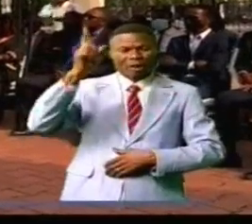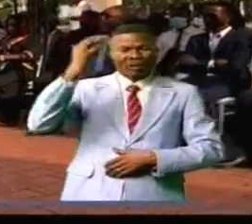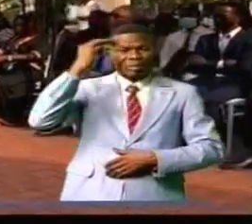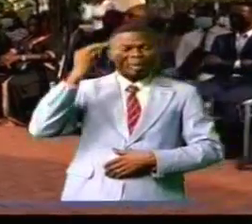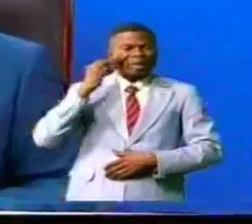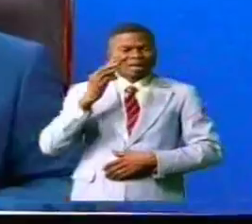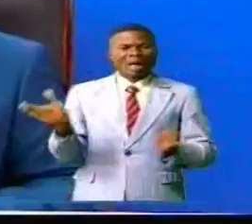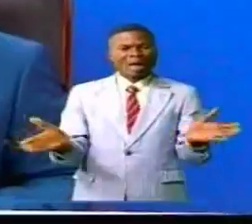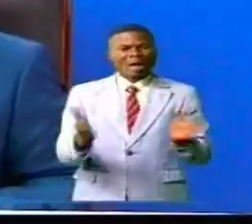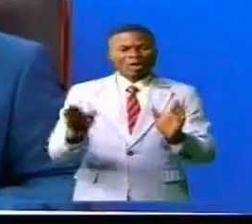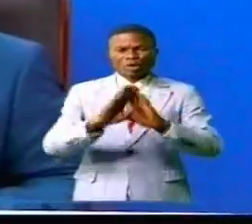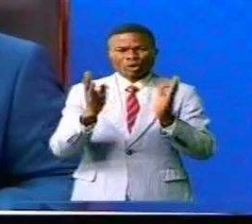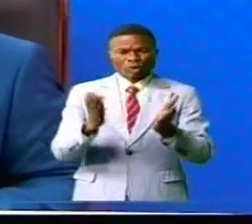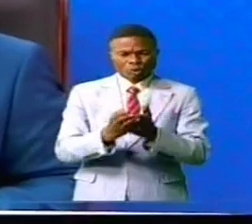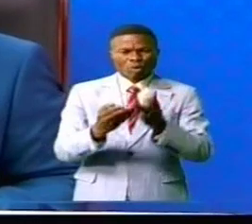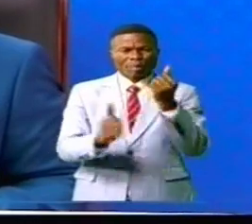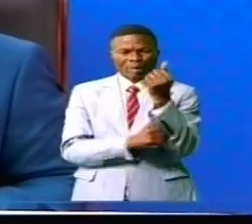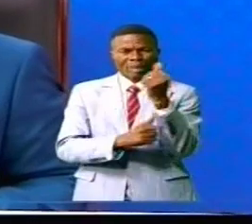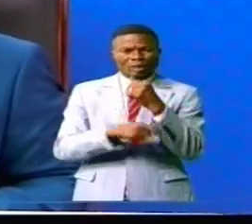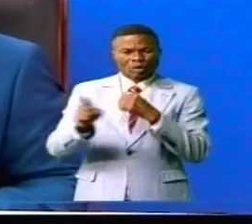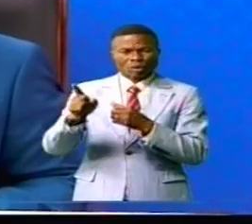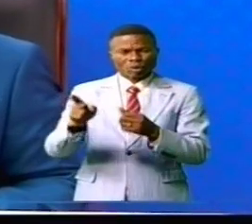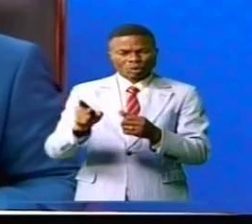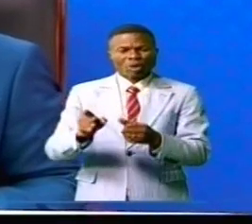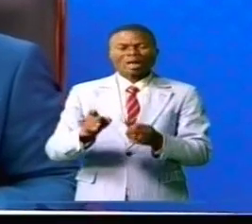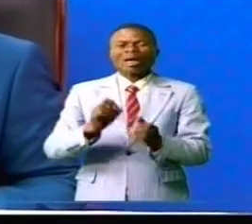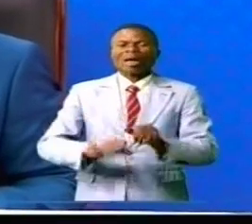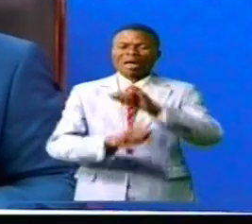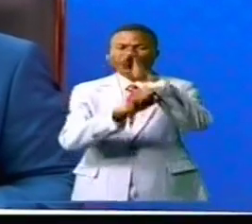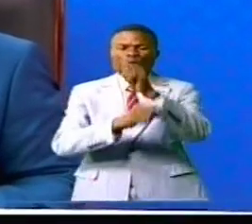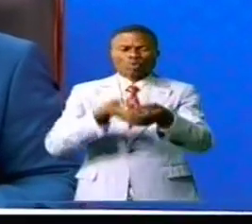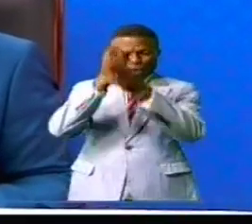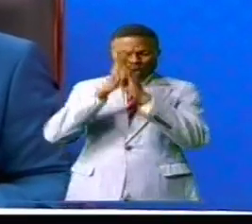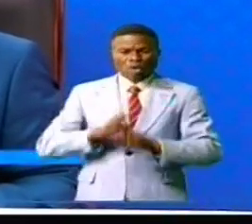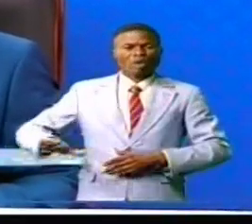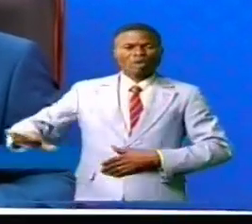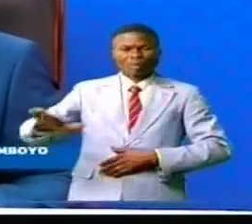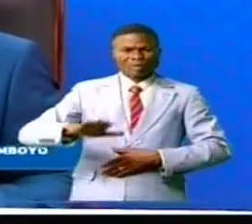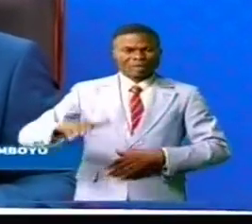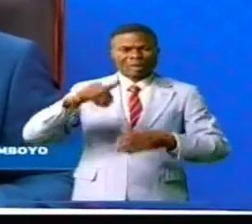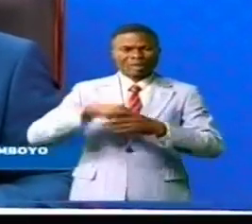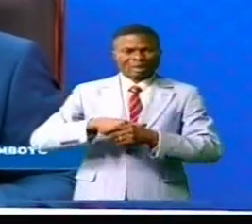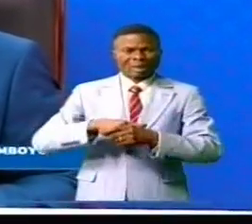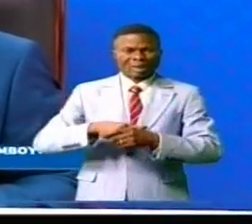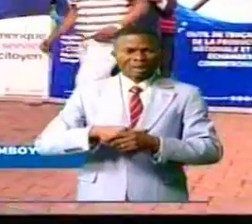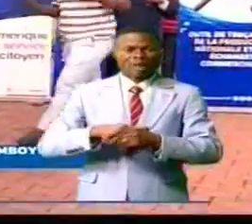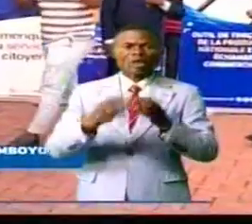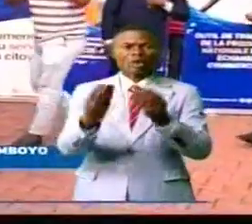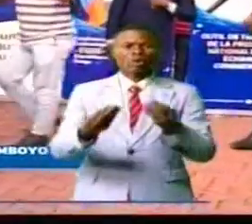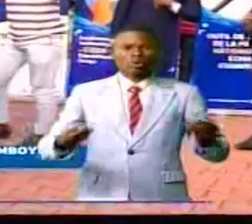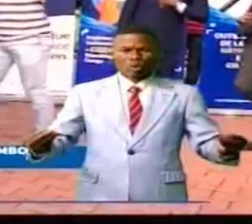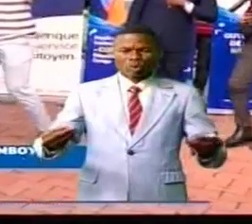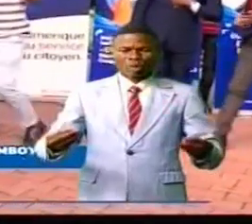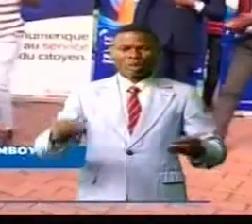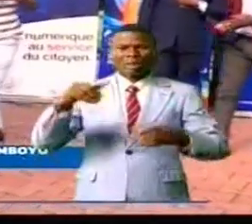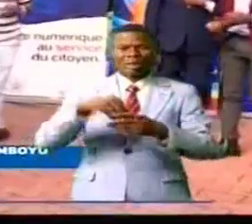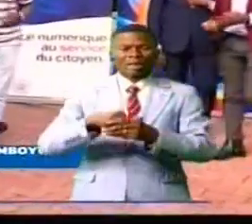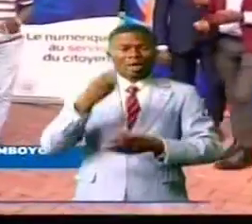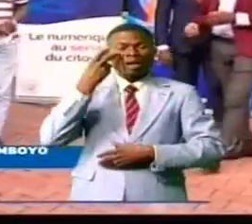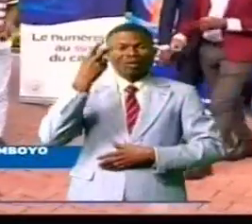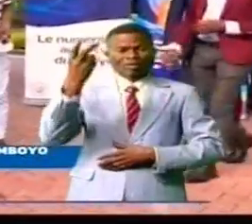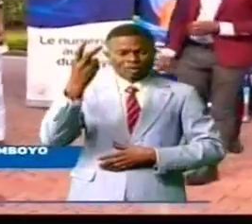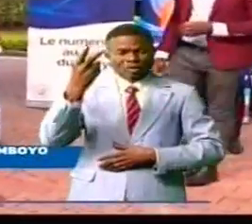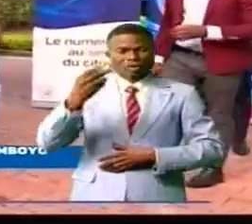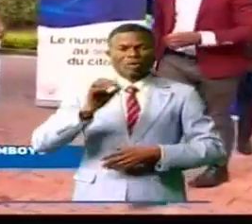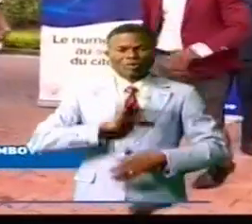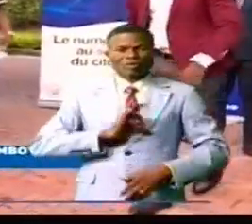a exhorté ses startups à porter haut l'étendard national à travers leurs solutions suivant la vision du